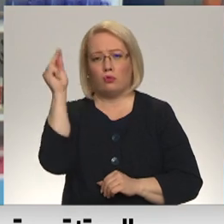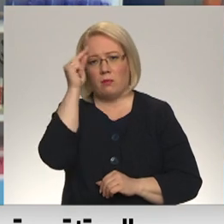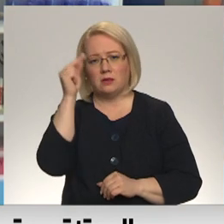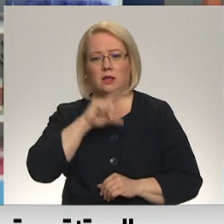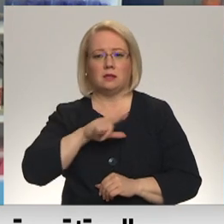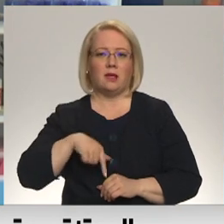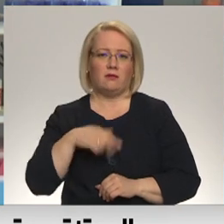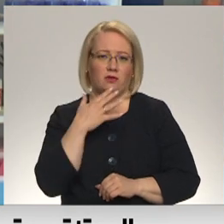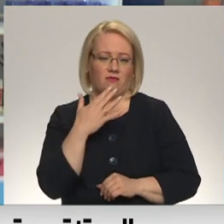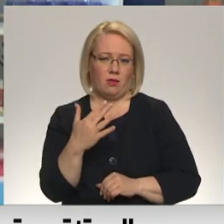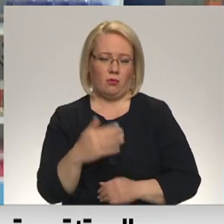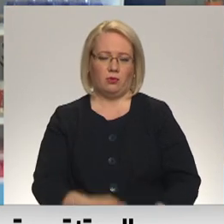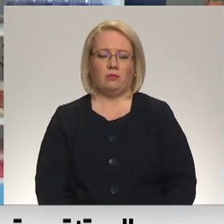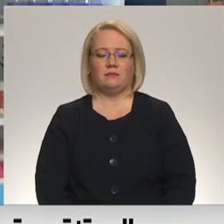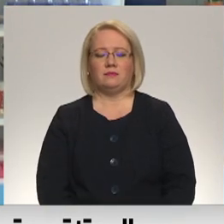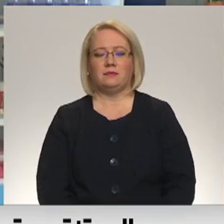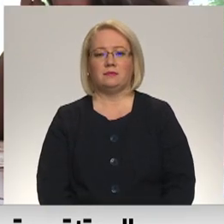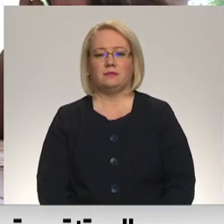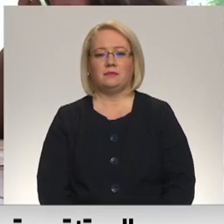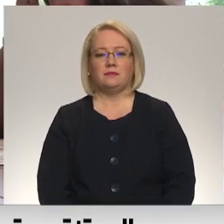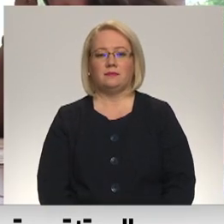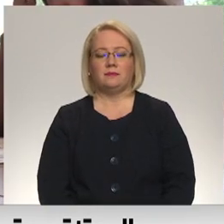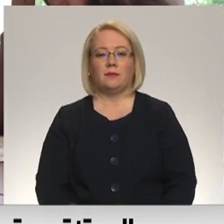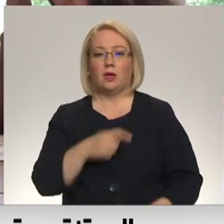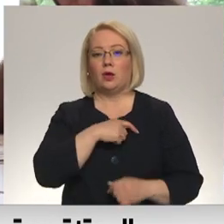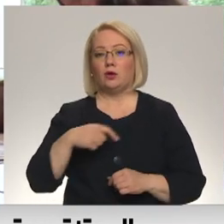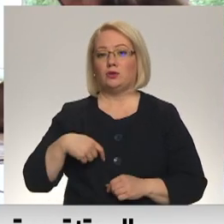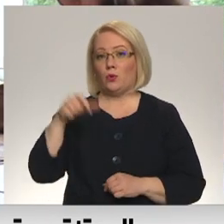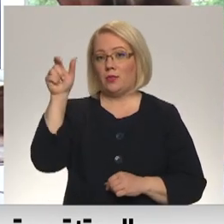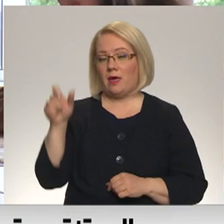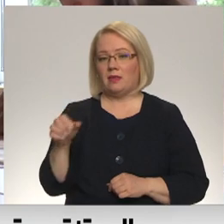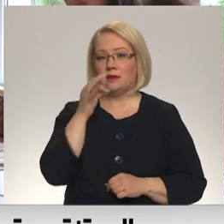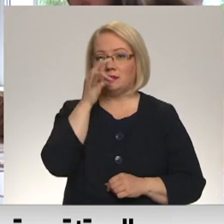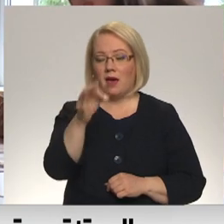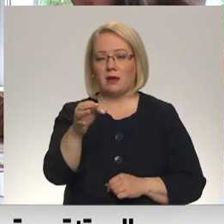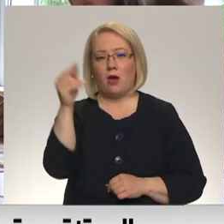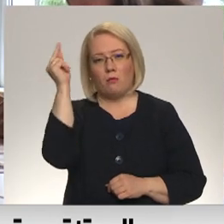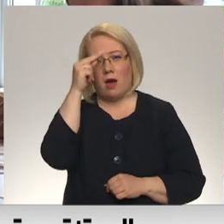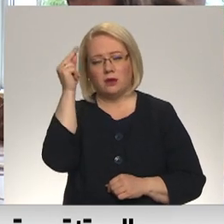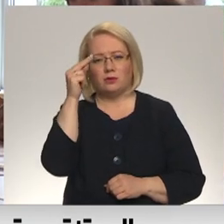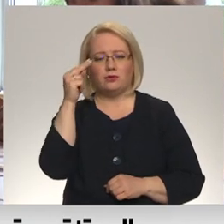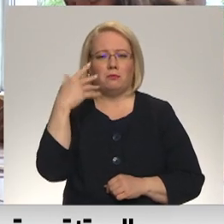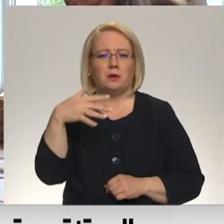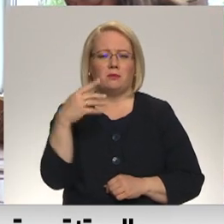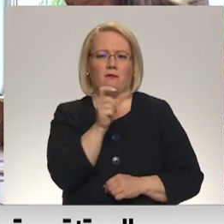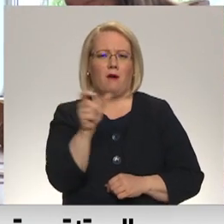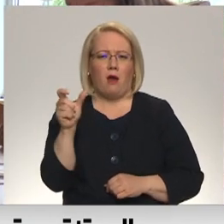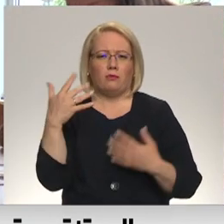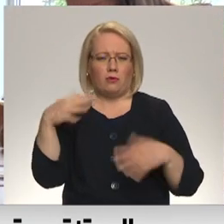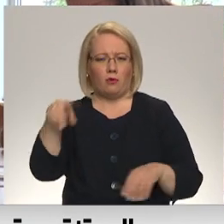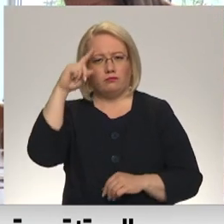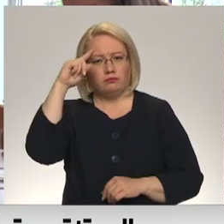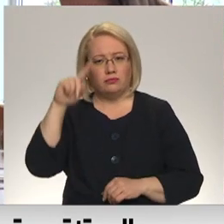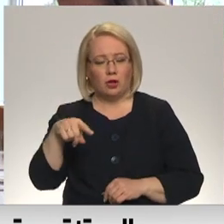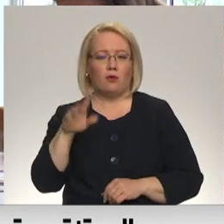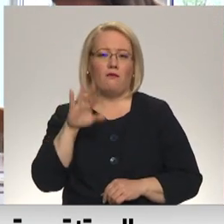latviešu valodu. Немножко подучить язык. Studente Vika stāsta, ka apgūs jau kādus 50 vārdus un varot pateikt